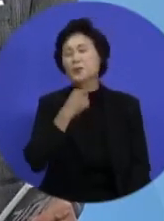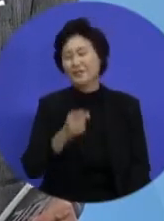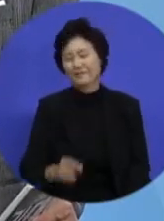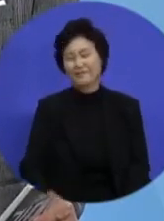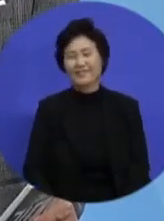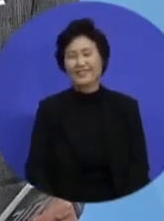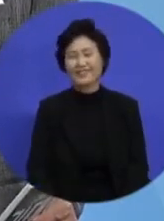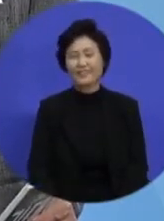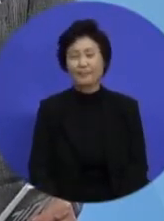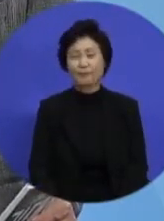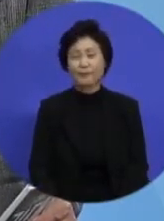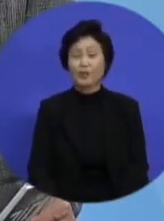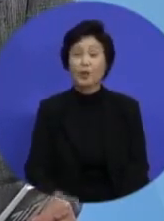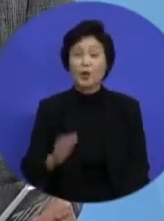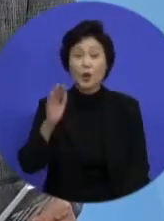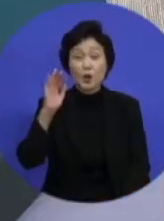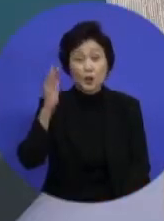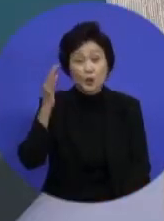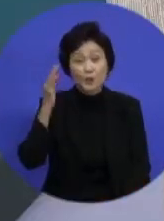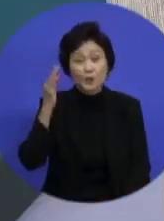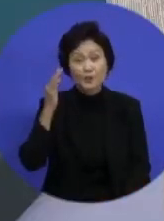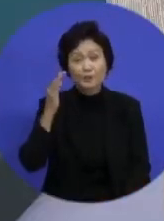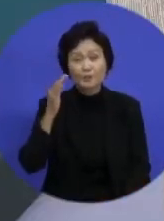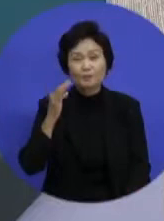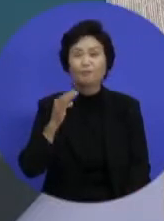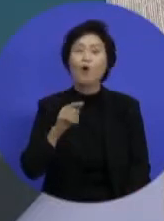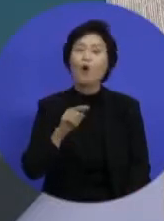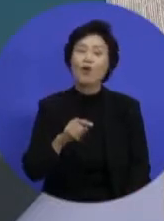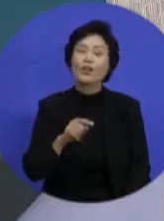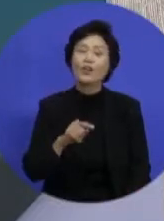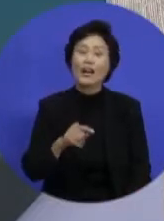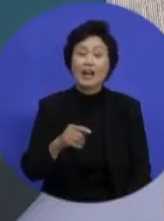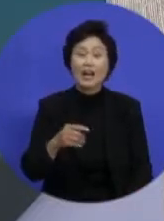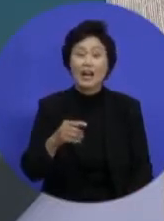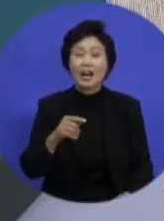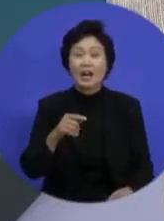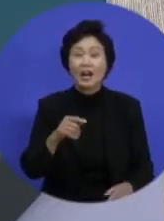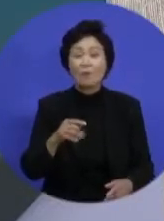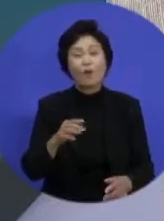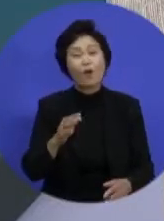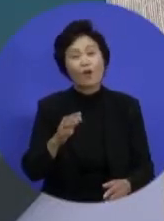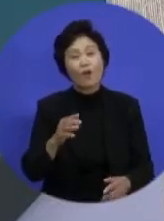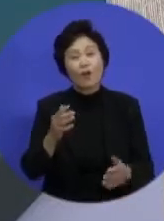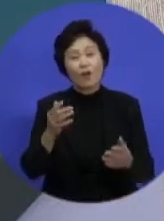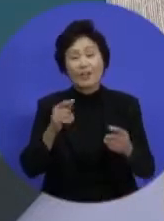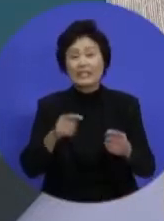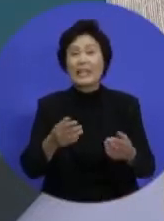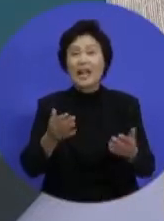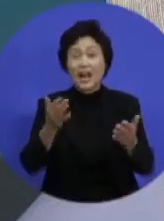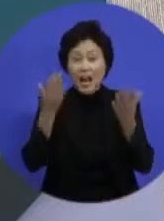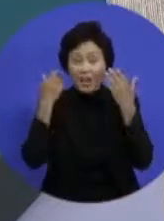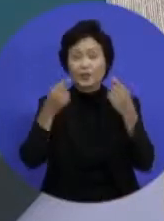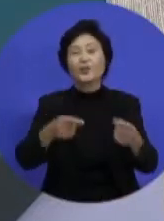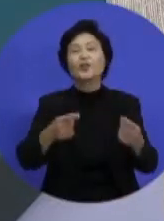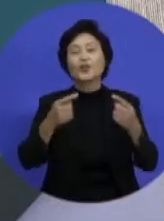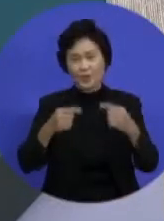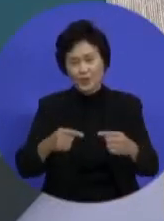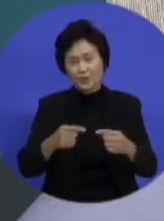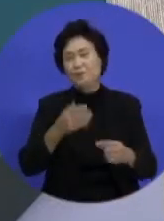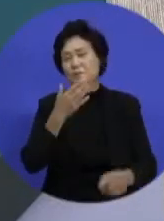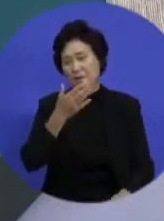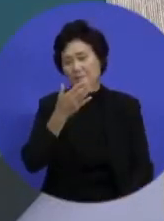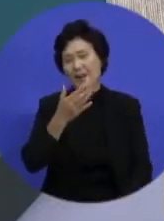네, 그럴 수 있습니다. 시기적으로 뭐 인텐스 코스를 들어오셔도 되고 또 학기를 어떻게 결정한지는 다